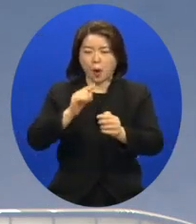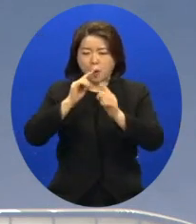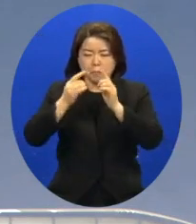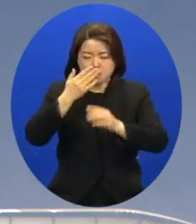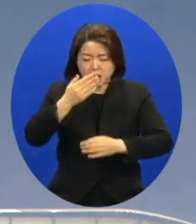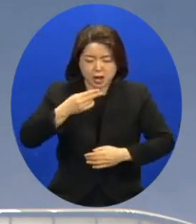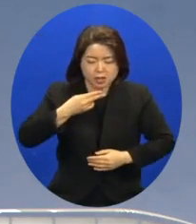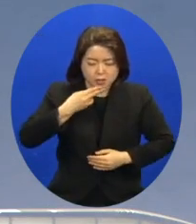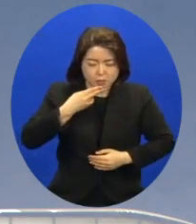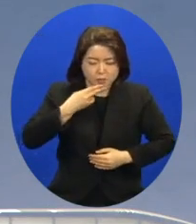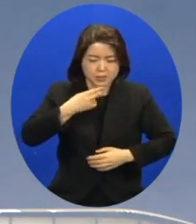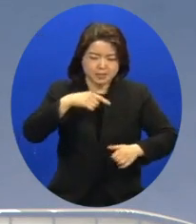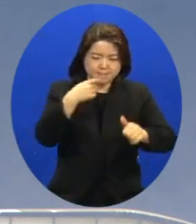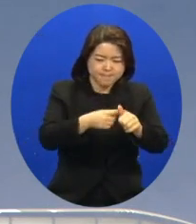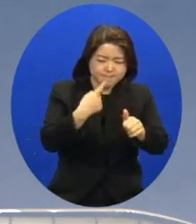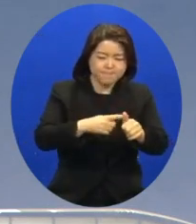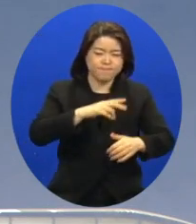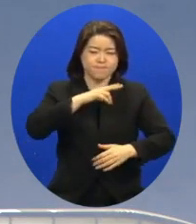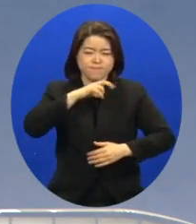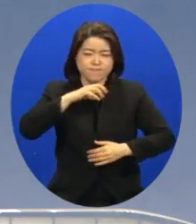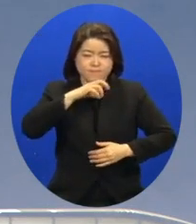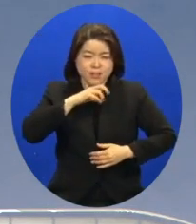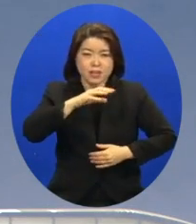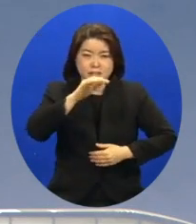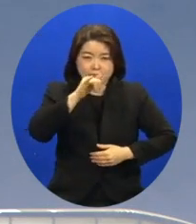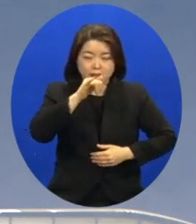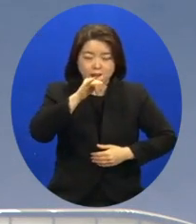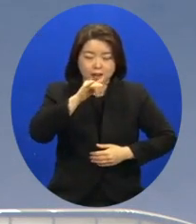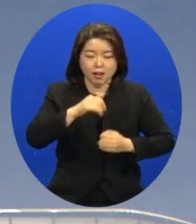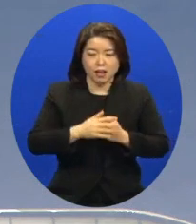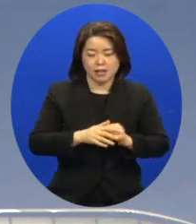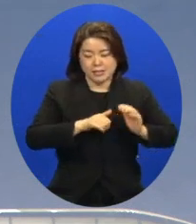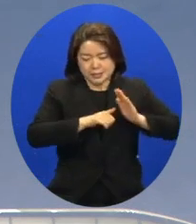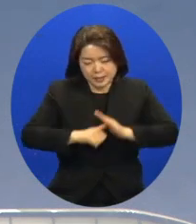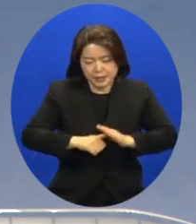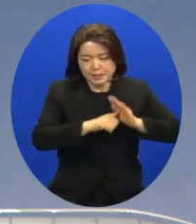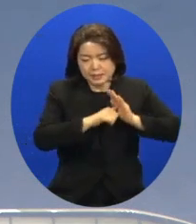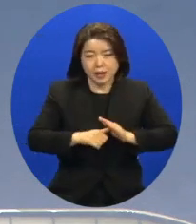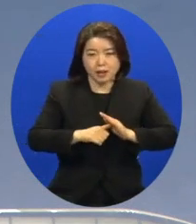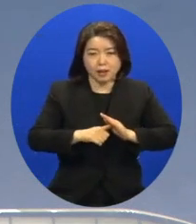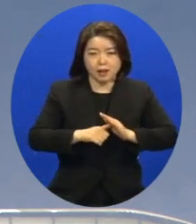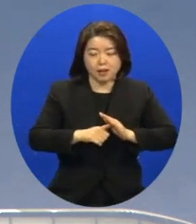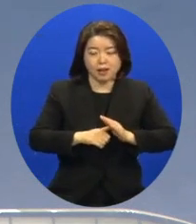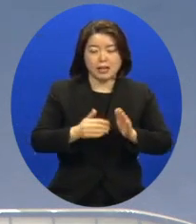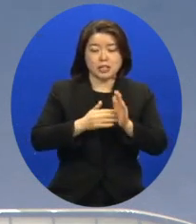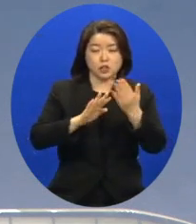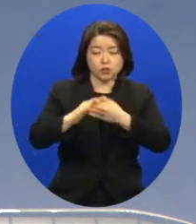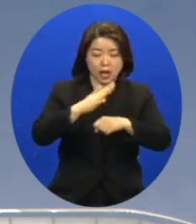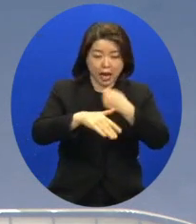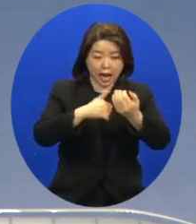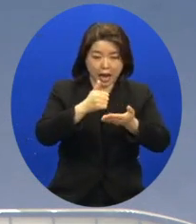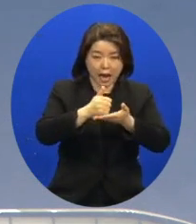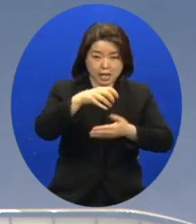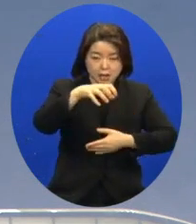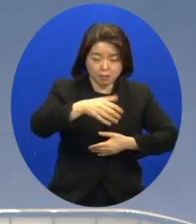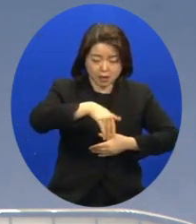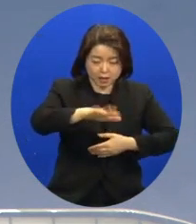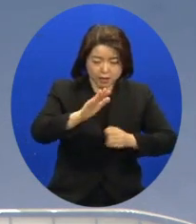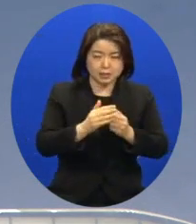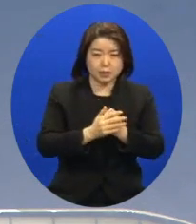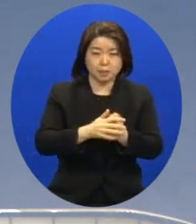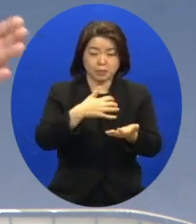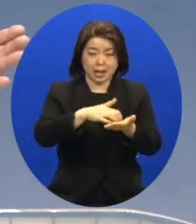비난과 원망을 듣다가 참다 참다 못해서 하나님 앞에 나가서 민수기 11장 12절에 보면